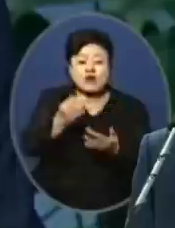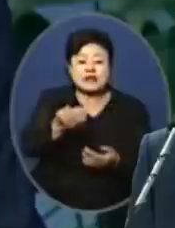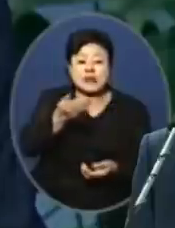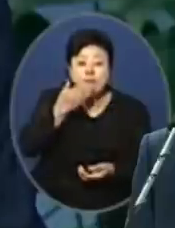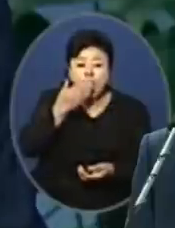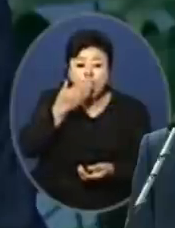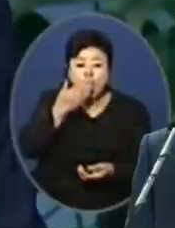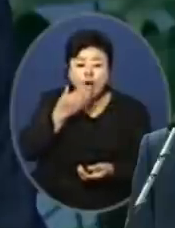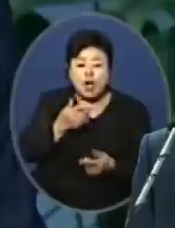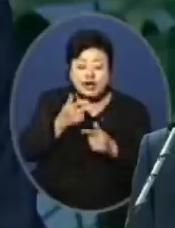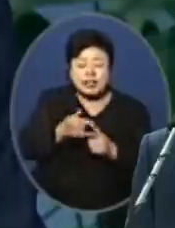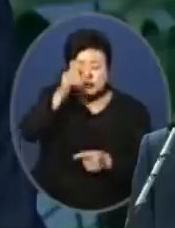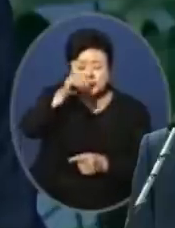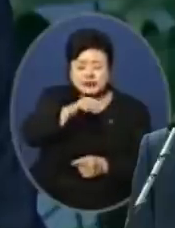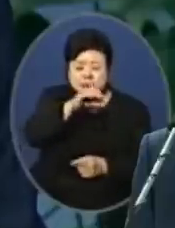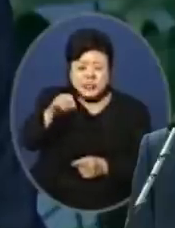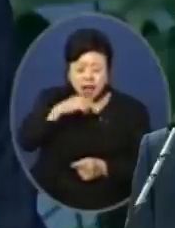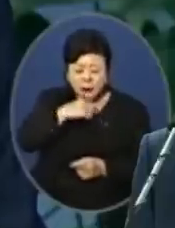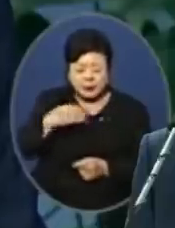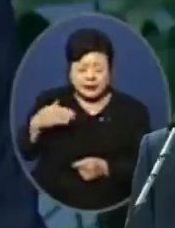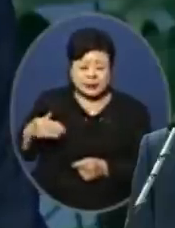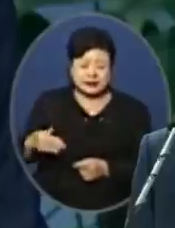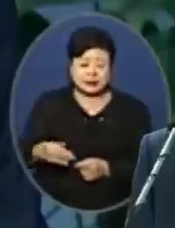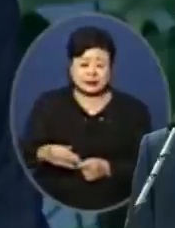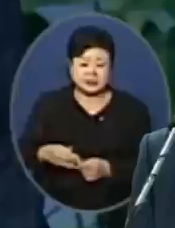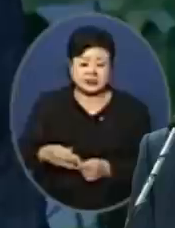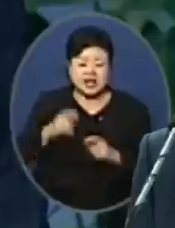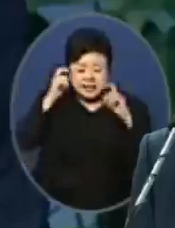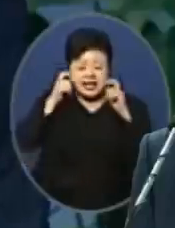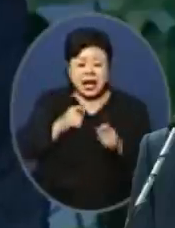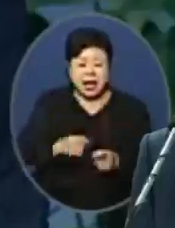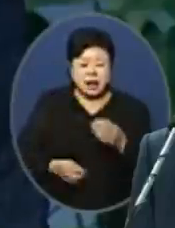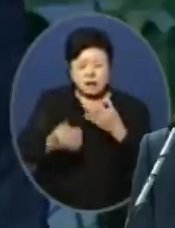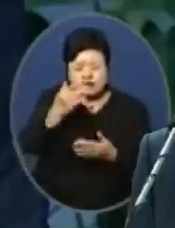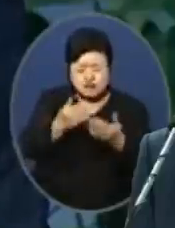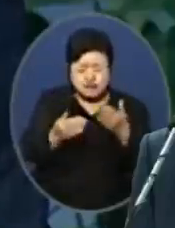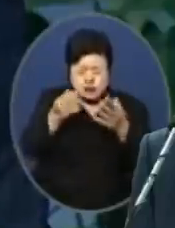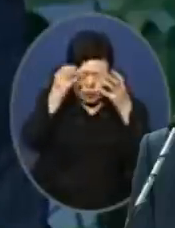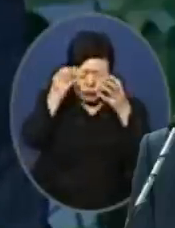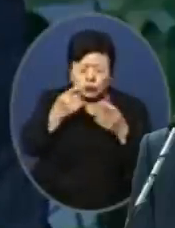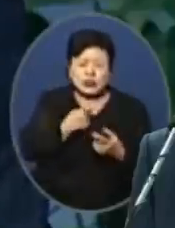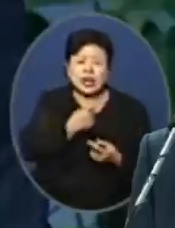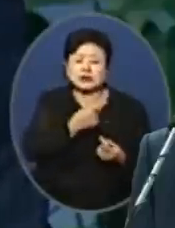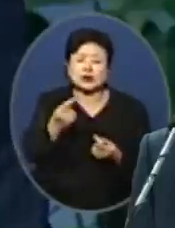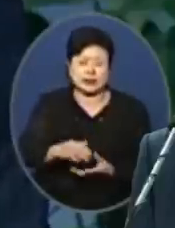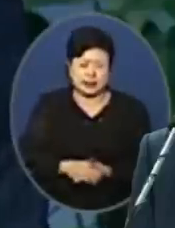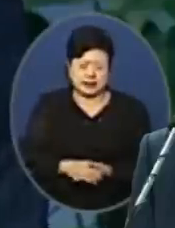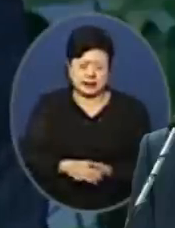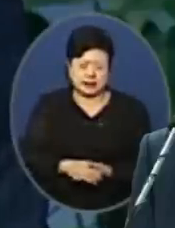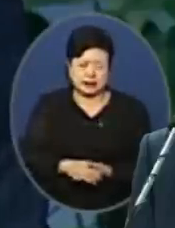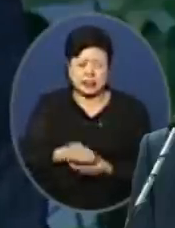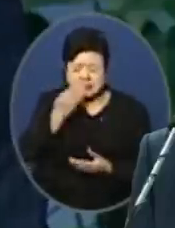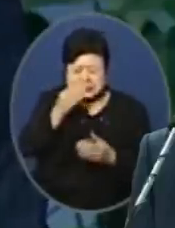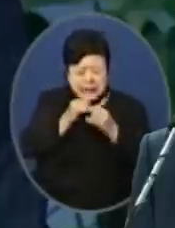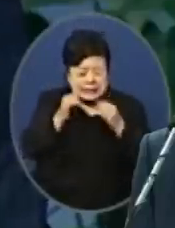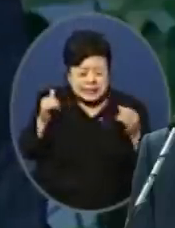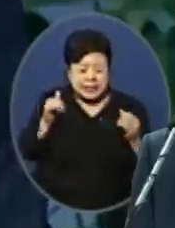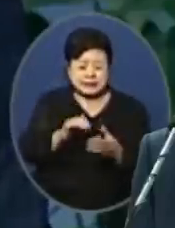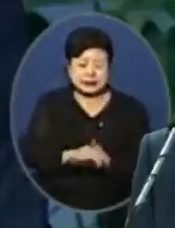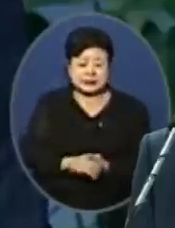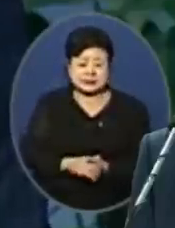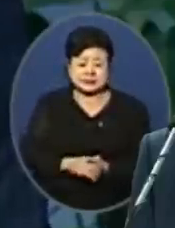것이 마치 유월절 양을 불에 굽는 것 같은 고통을 당하는 것입니다. 이스라엘 백성들은